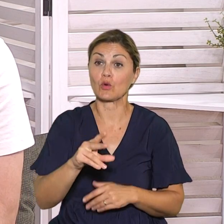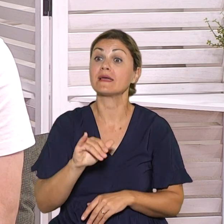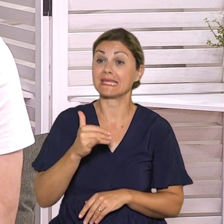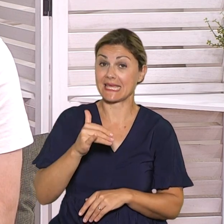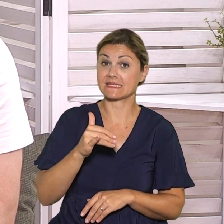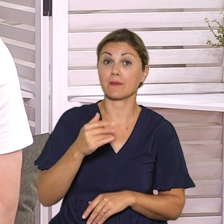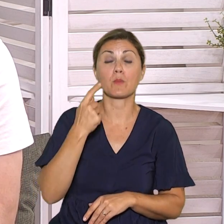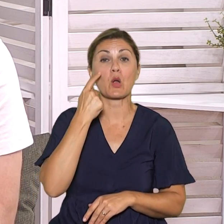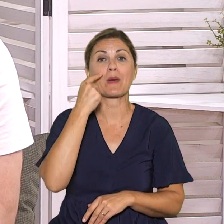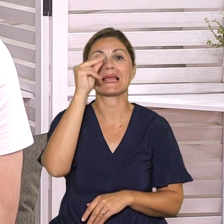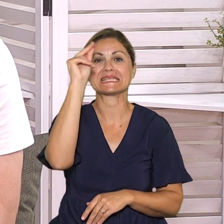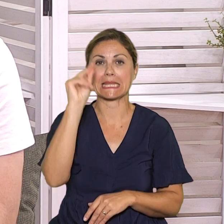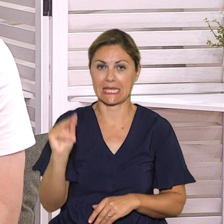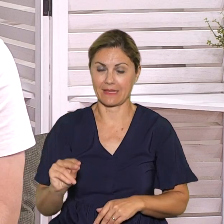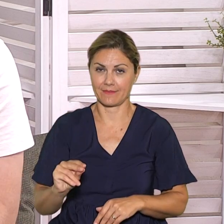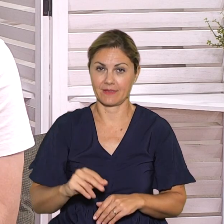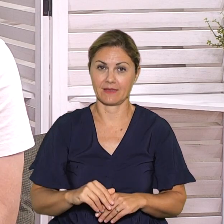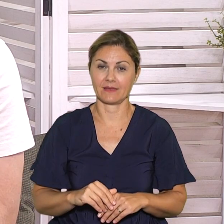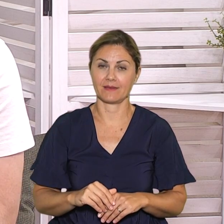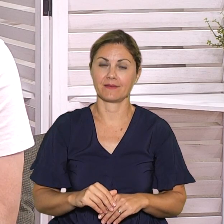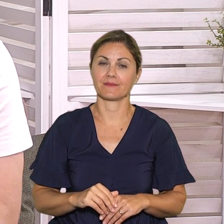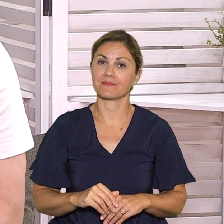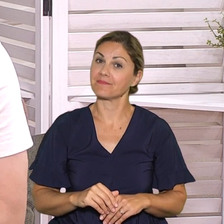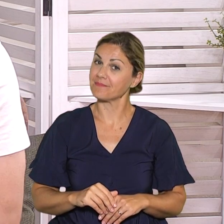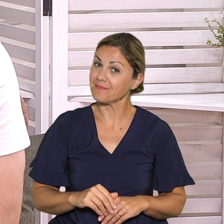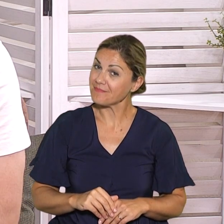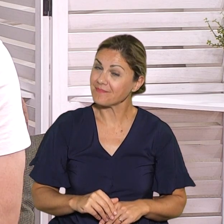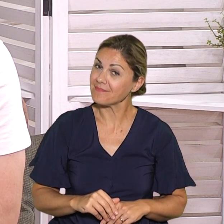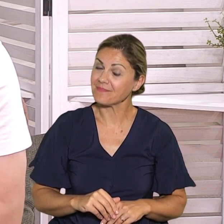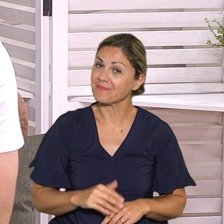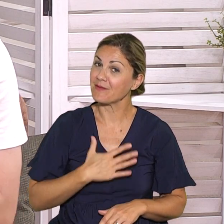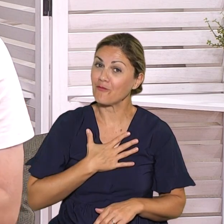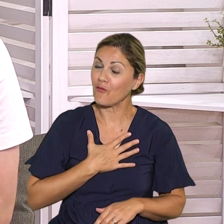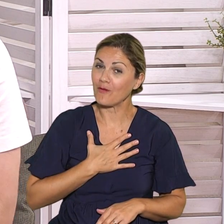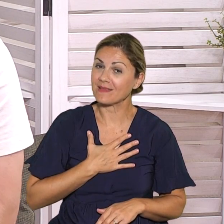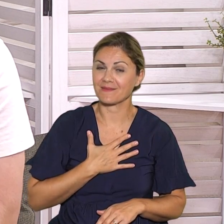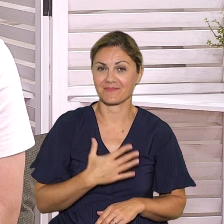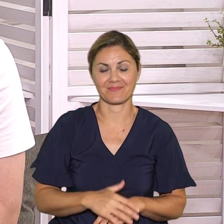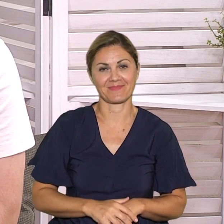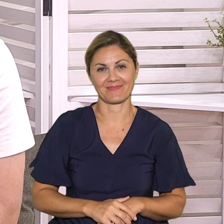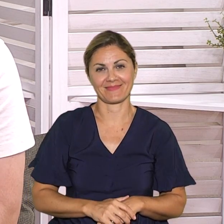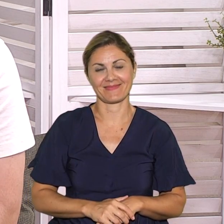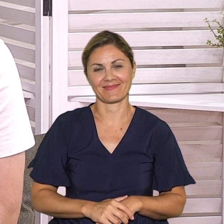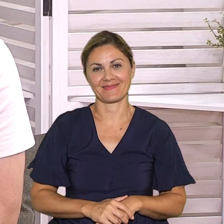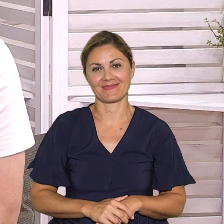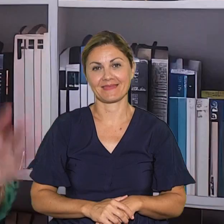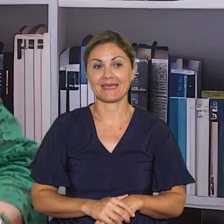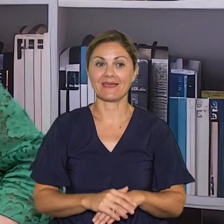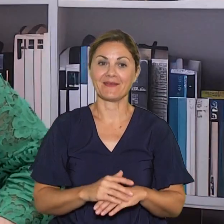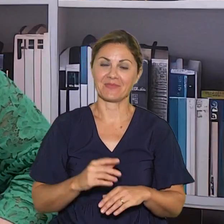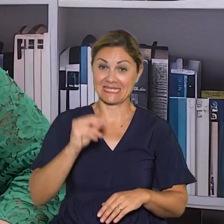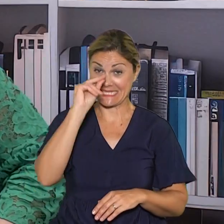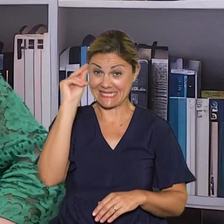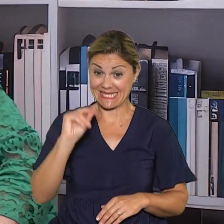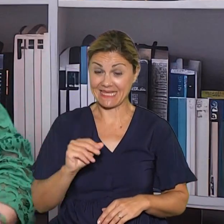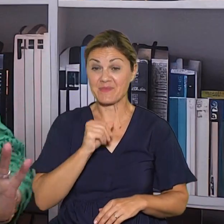Volim slikat. Slikate također? Jeste. I pjevam. Opa, svaka čast, to nisam znao. To je ljubav, beskrajna